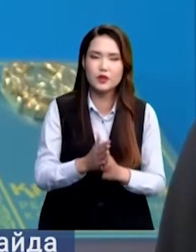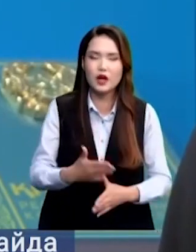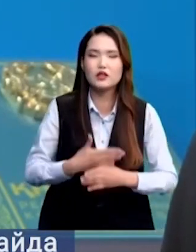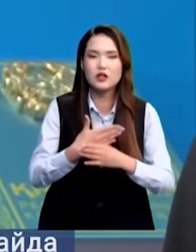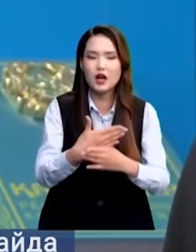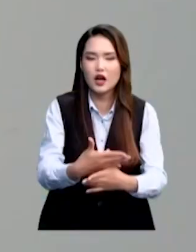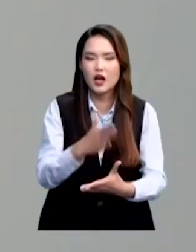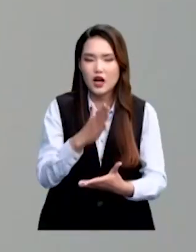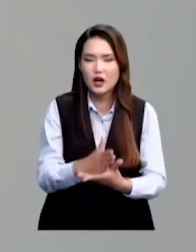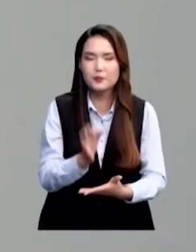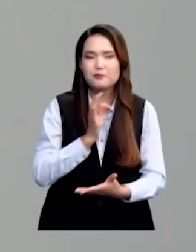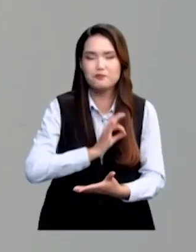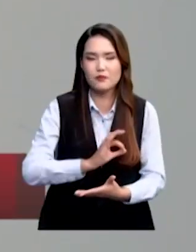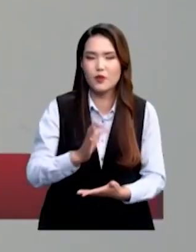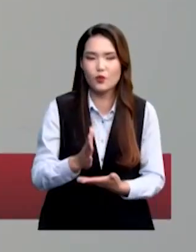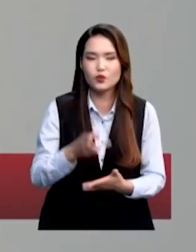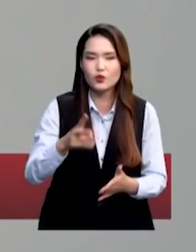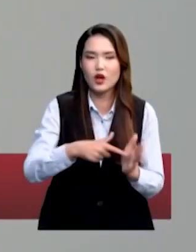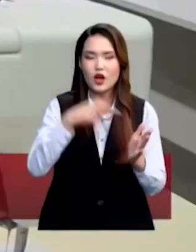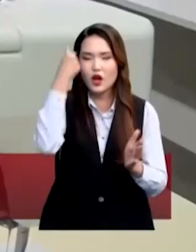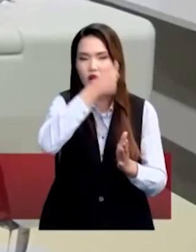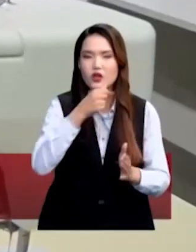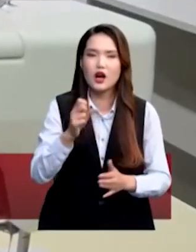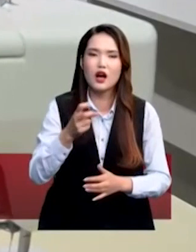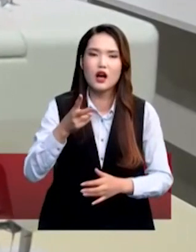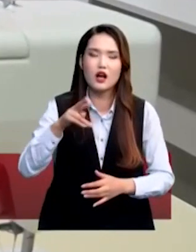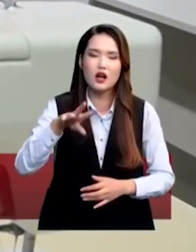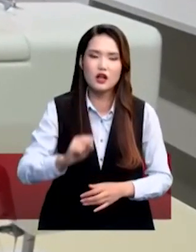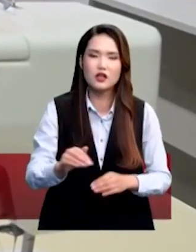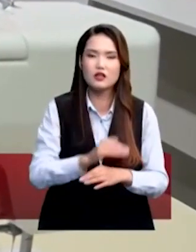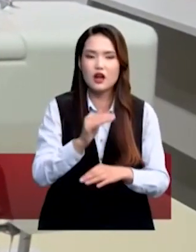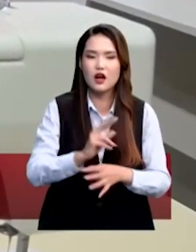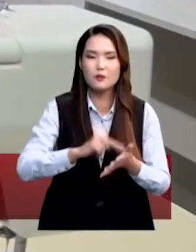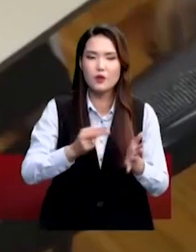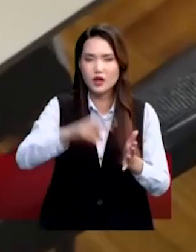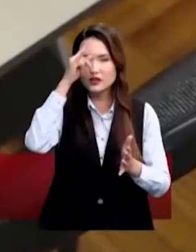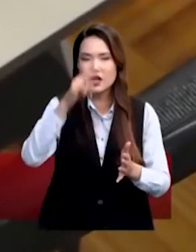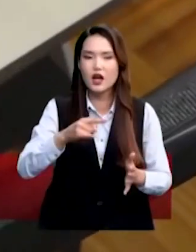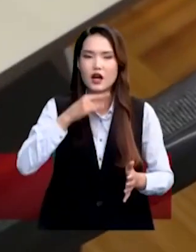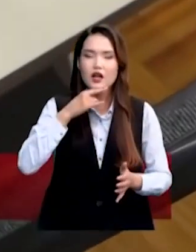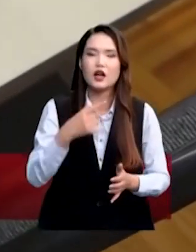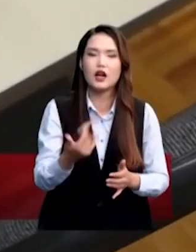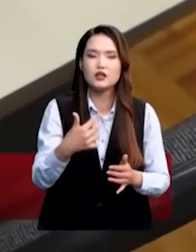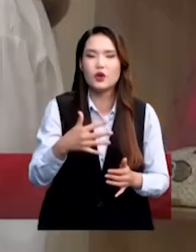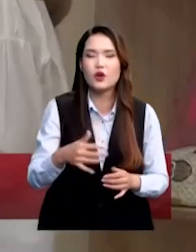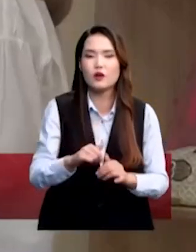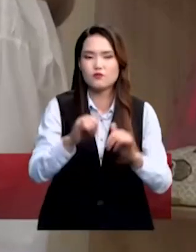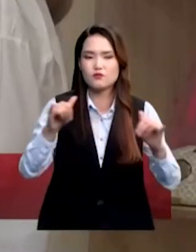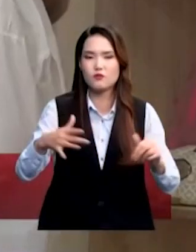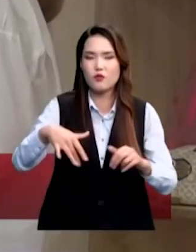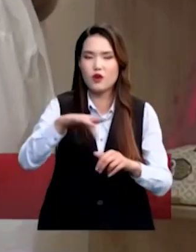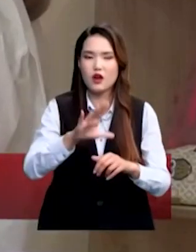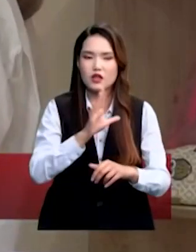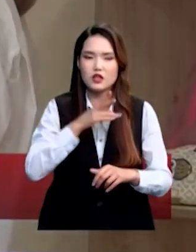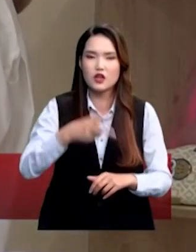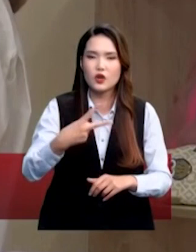помогаем таким детям. 2007 жылдан бастап Аяла қайырымдылық қорының жобалары Қазақстанның 50 қаласында жүзеге асты. Онда